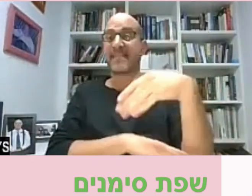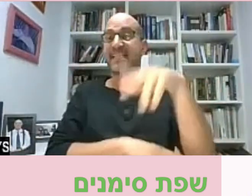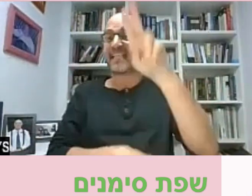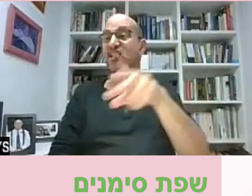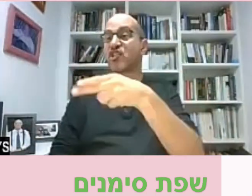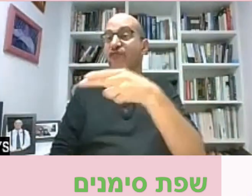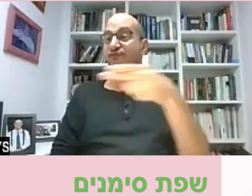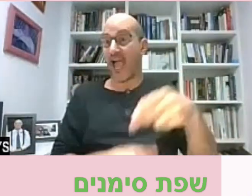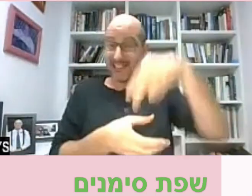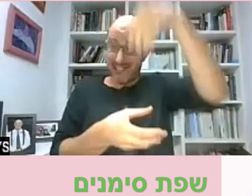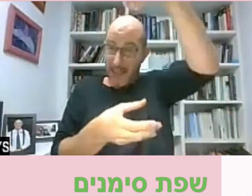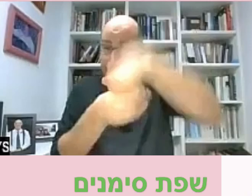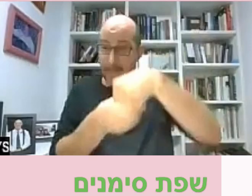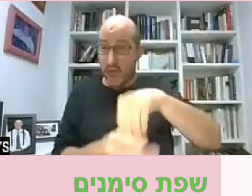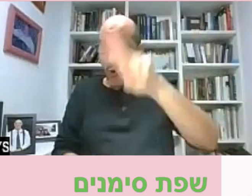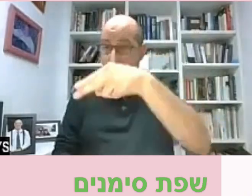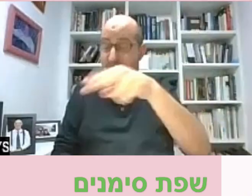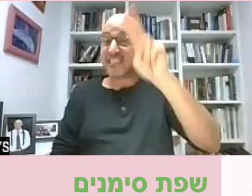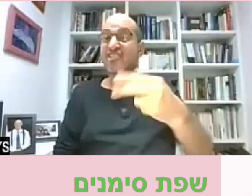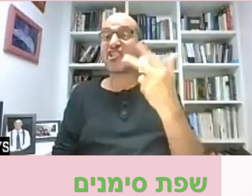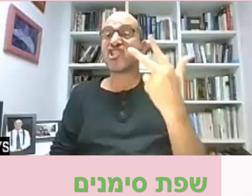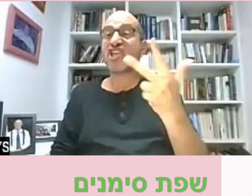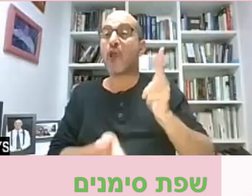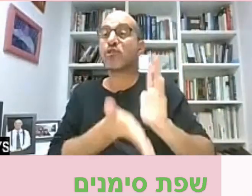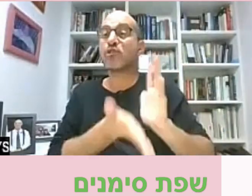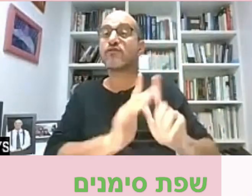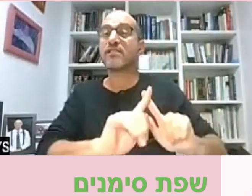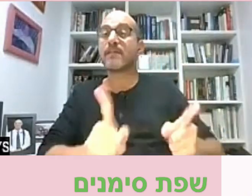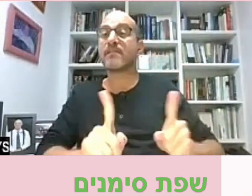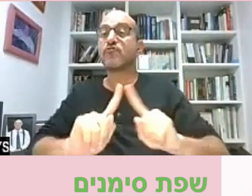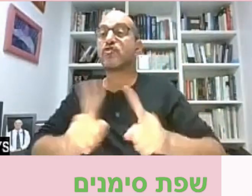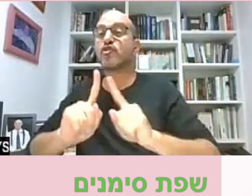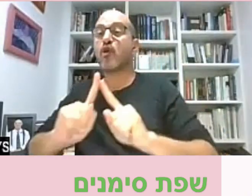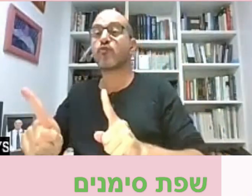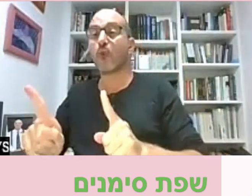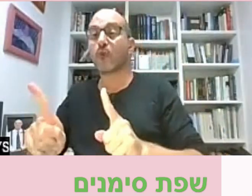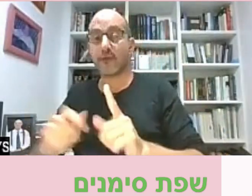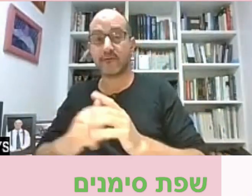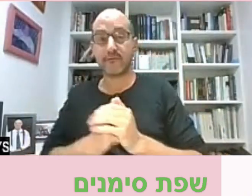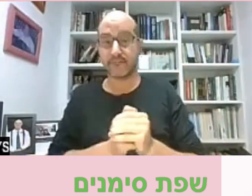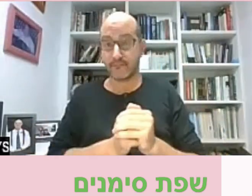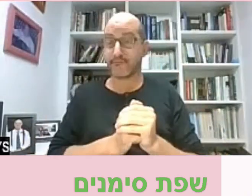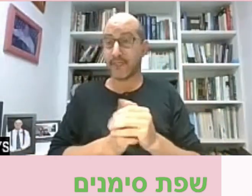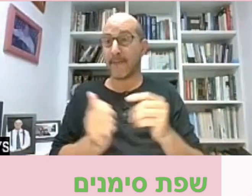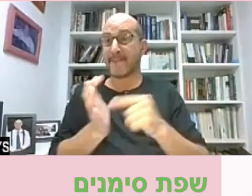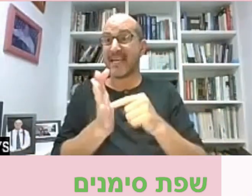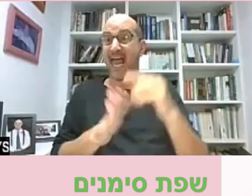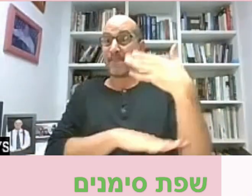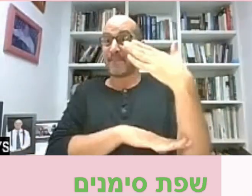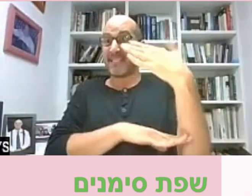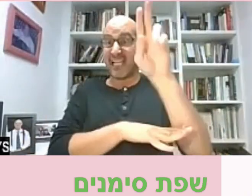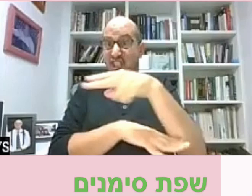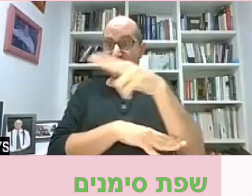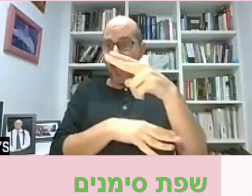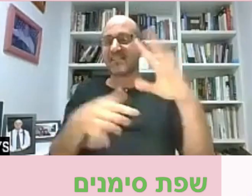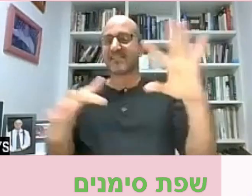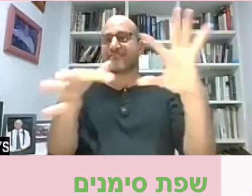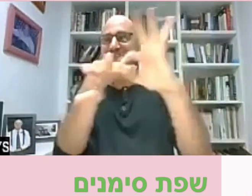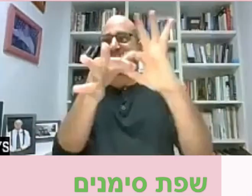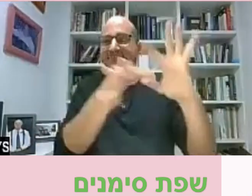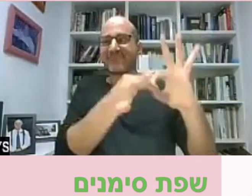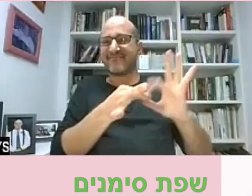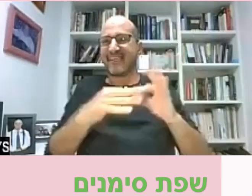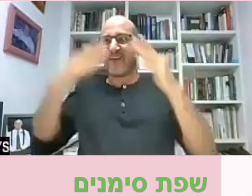למשל, בשוויץ, בתוך שוויץ, יש שלוש שפות סימנים שונות. בגלל